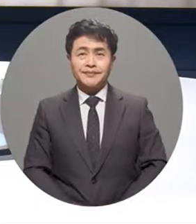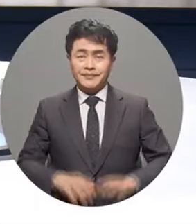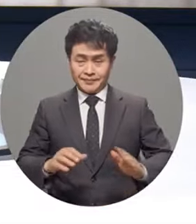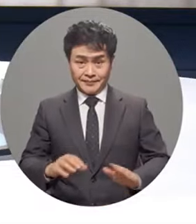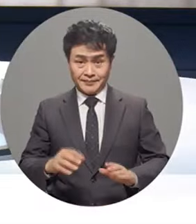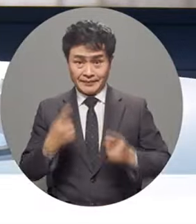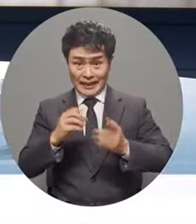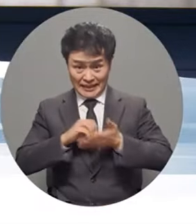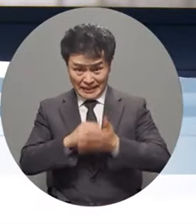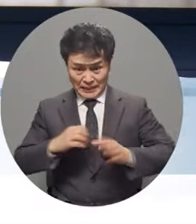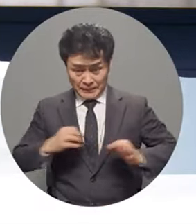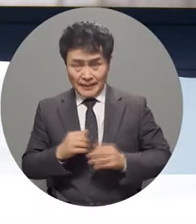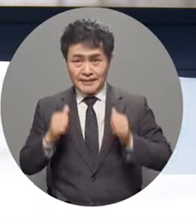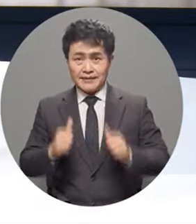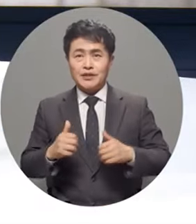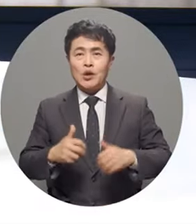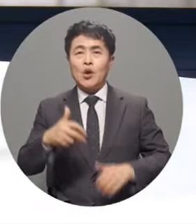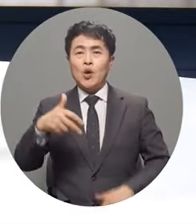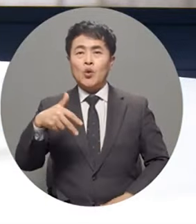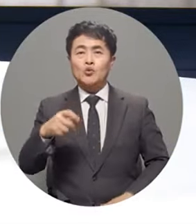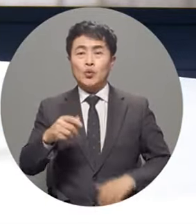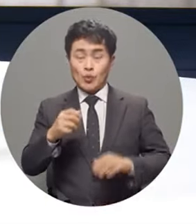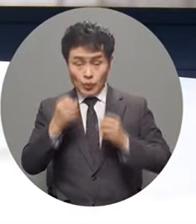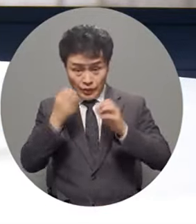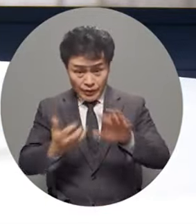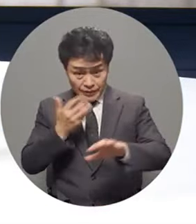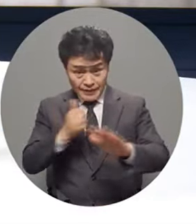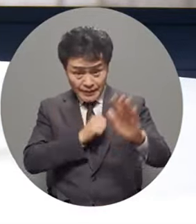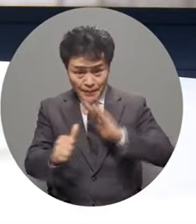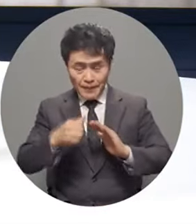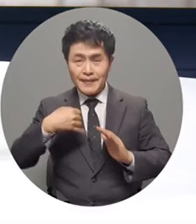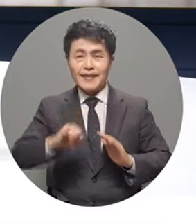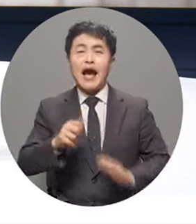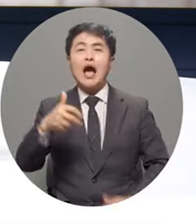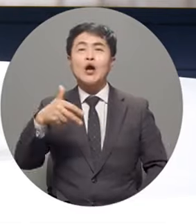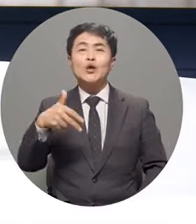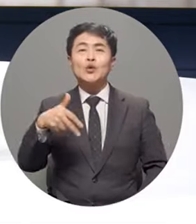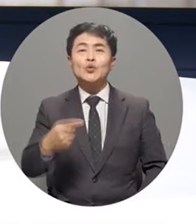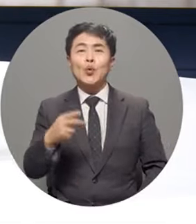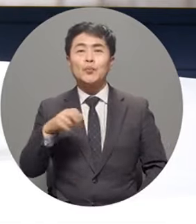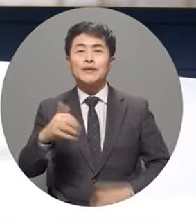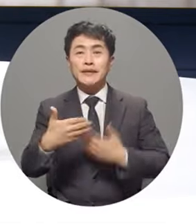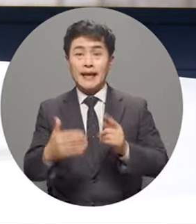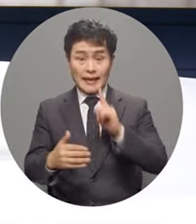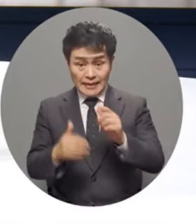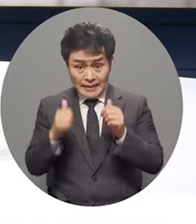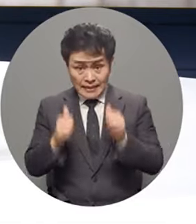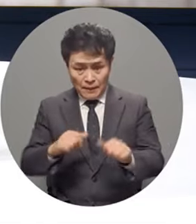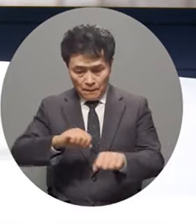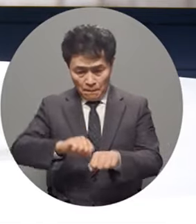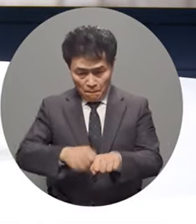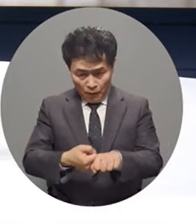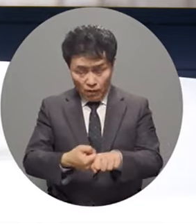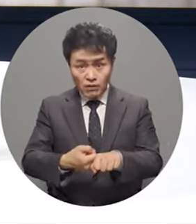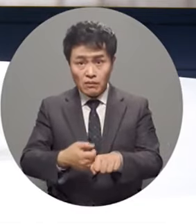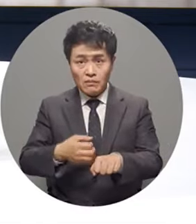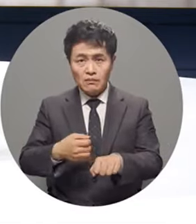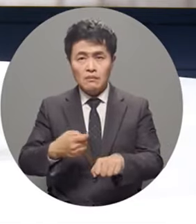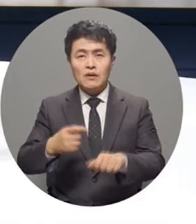입시 비리 혐의로 재판을 받아온 조국혁신당 대표의 딸 조민 씨에게 1심 법원이 벌금형을